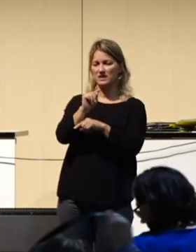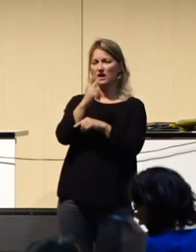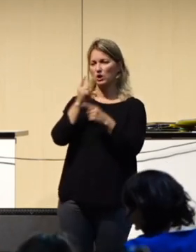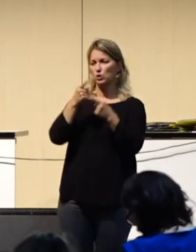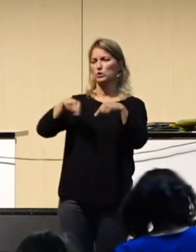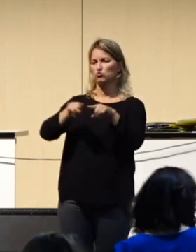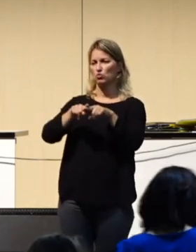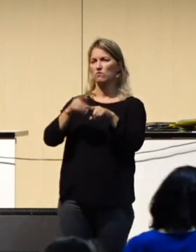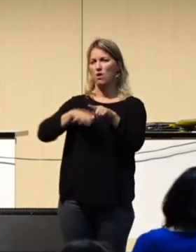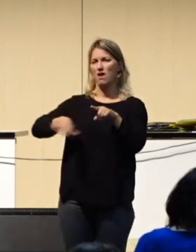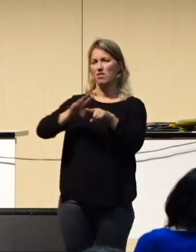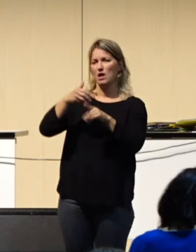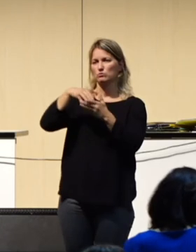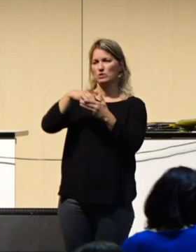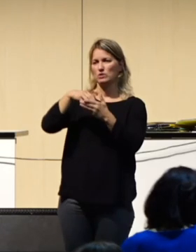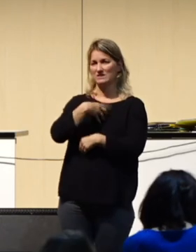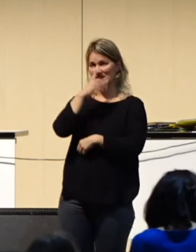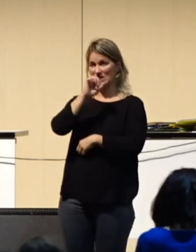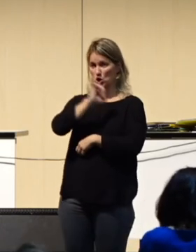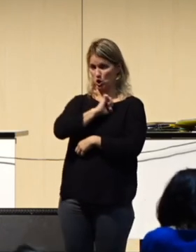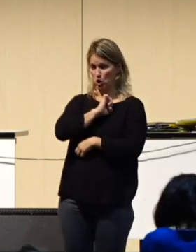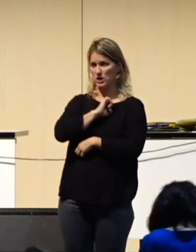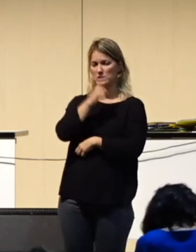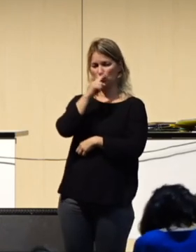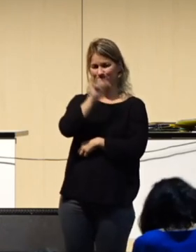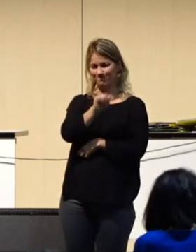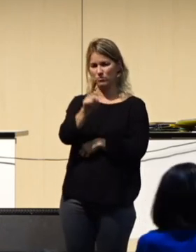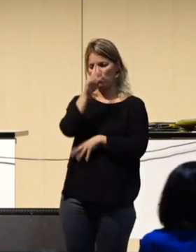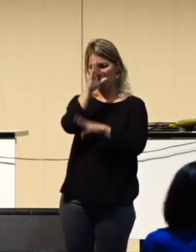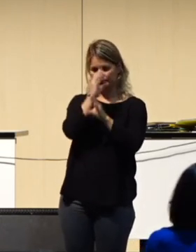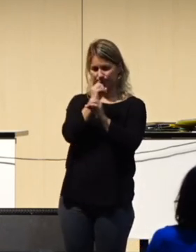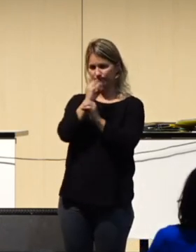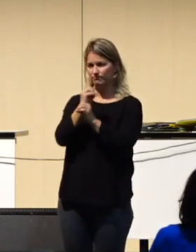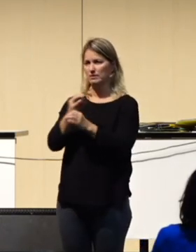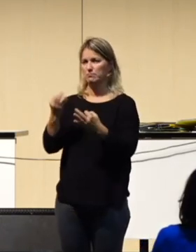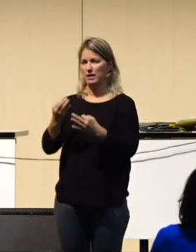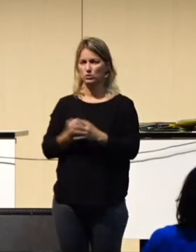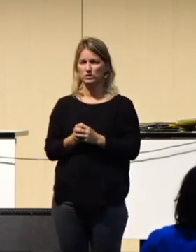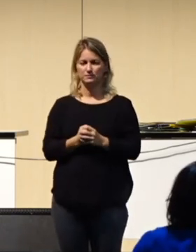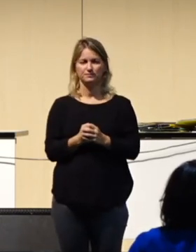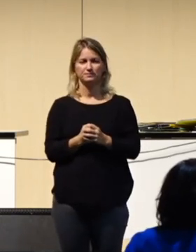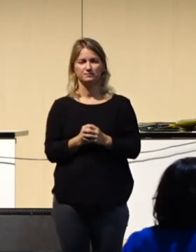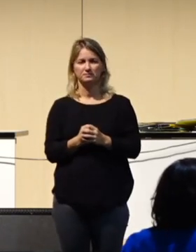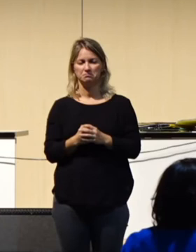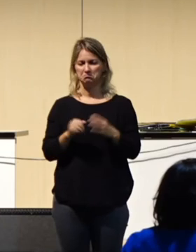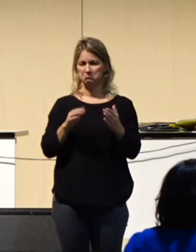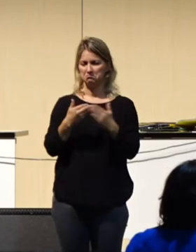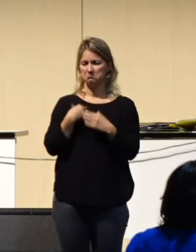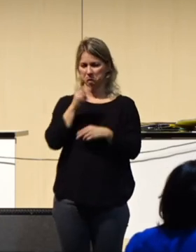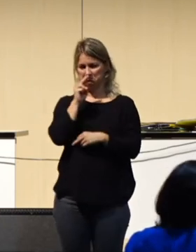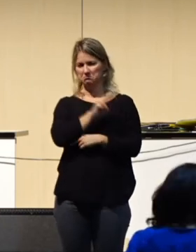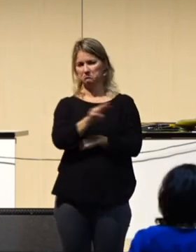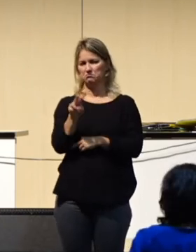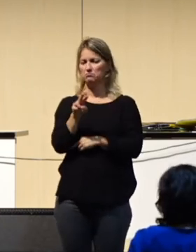der Landeshauptstadt Dresden bereits gehören, noch mal näher in den Blick zu nehmen. Dabei zeigt sich, dass es noch